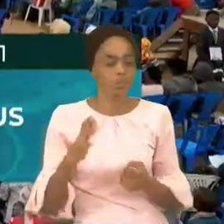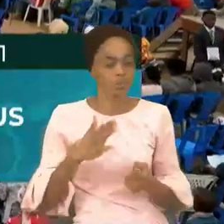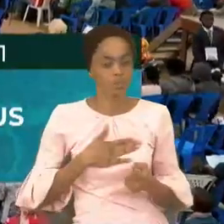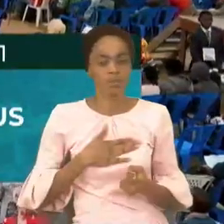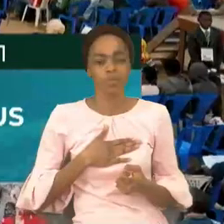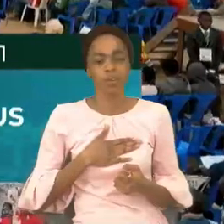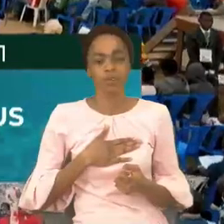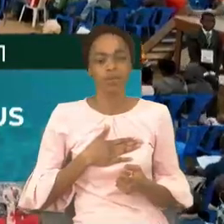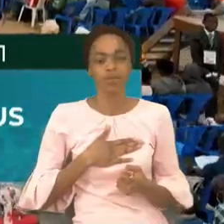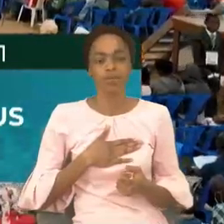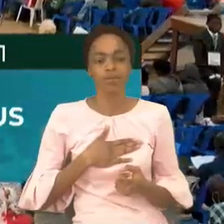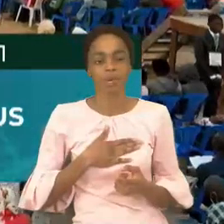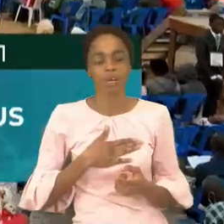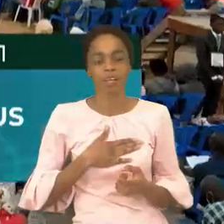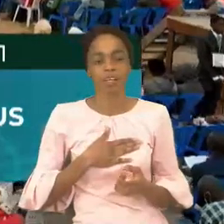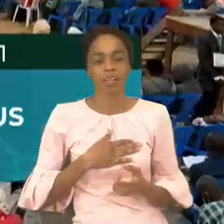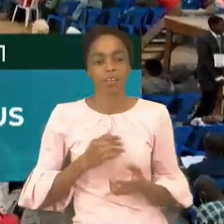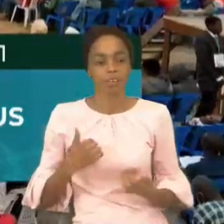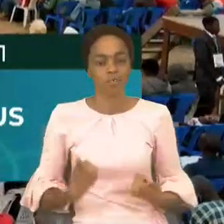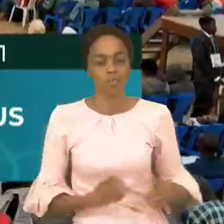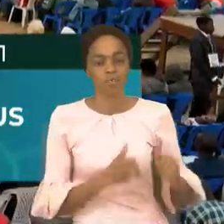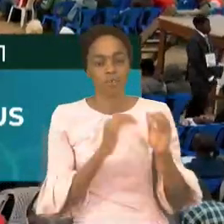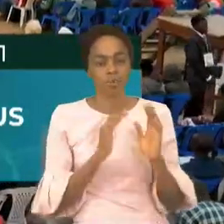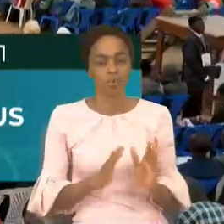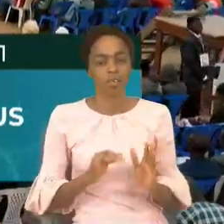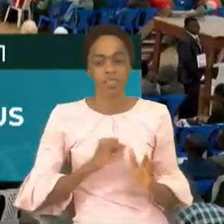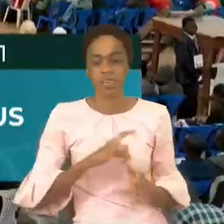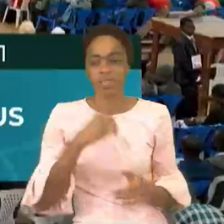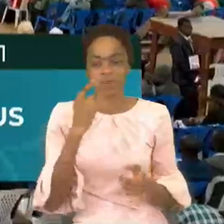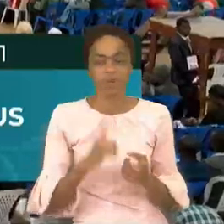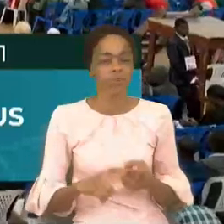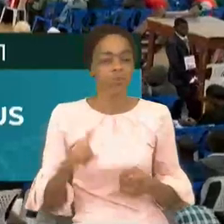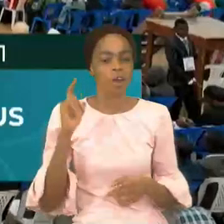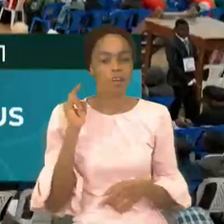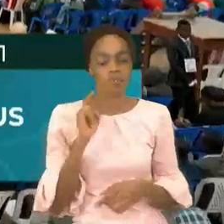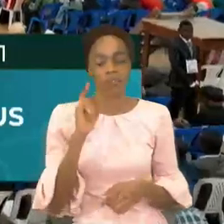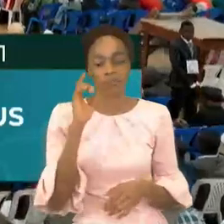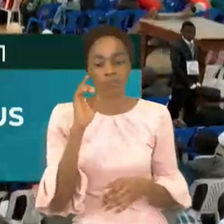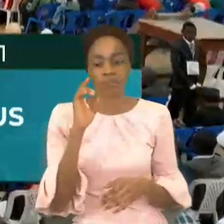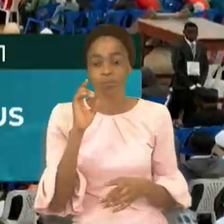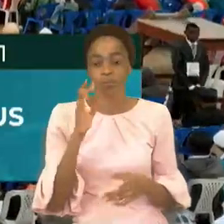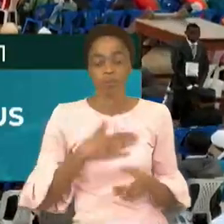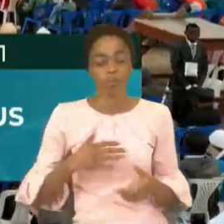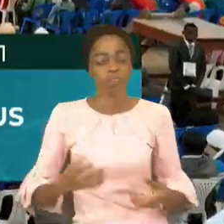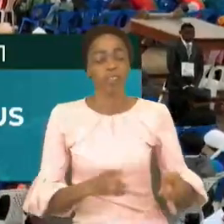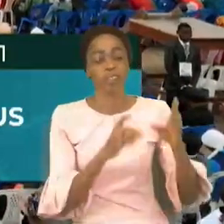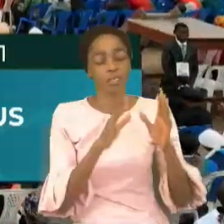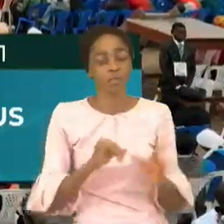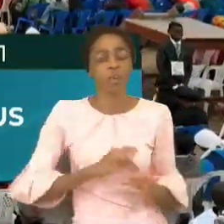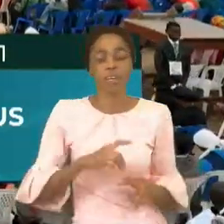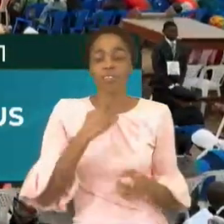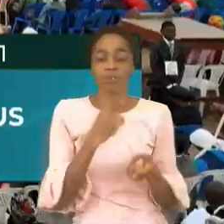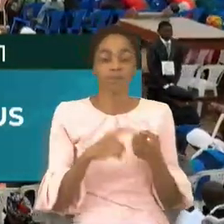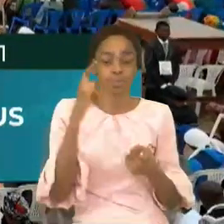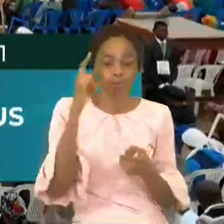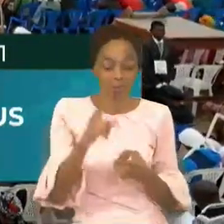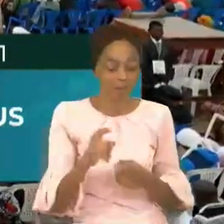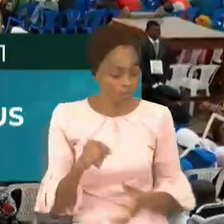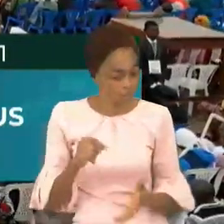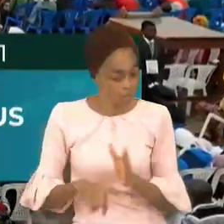4. Je vous dis, chers amis, je vous dis, mes disciples, je vous dis, ceux qui